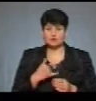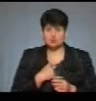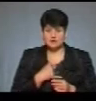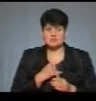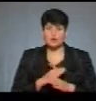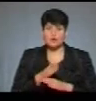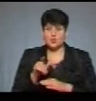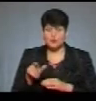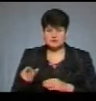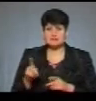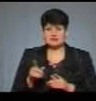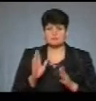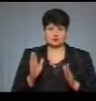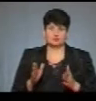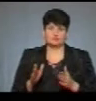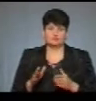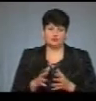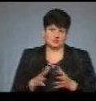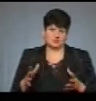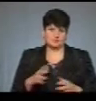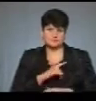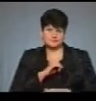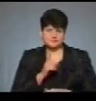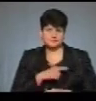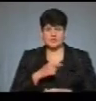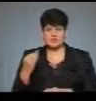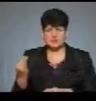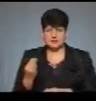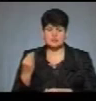місті, тим ми будемо ставати більш потужнішим і цікавим